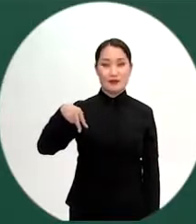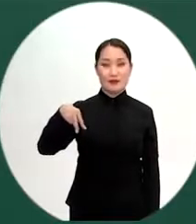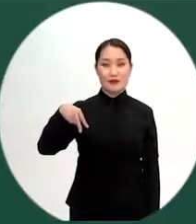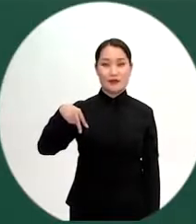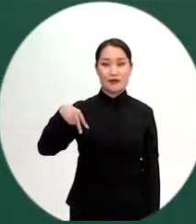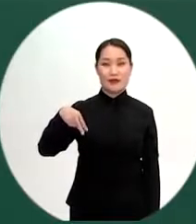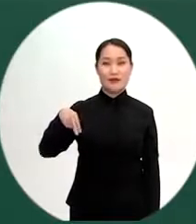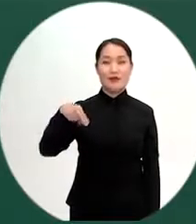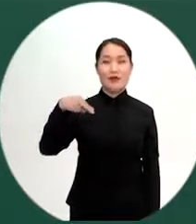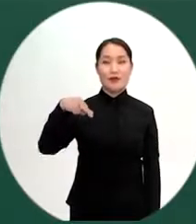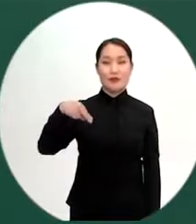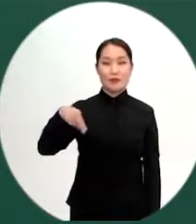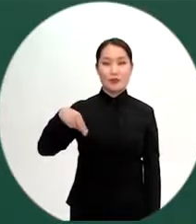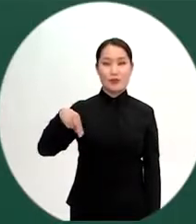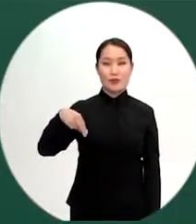лавак,